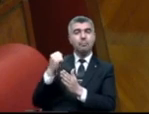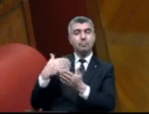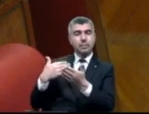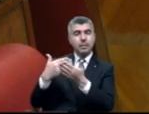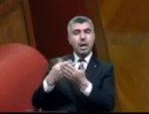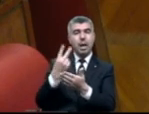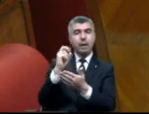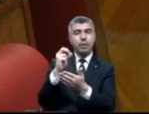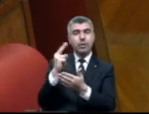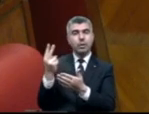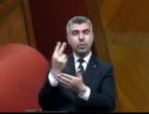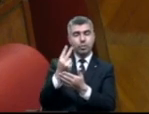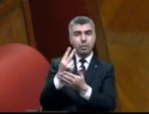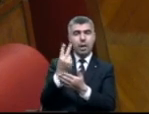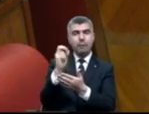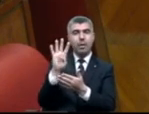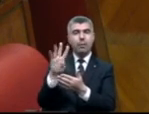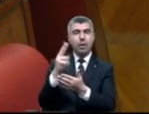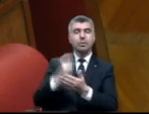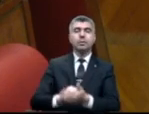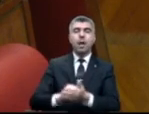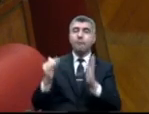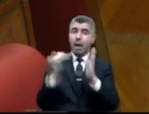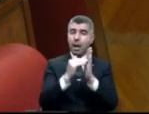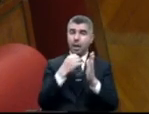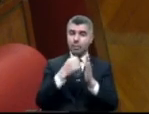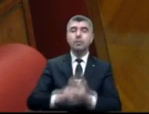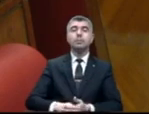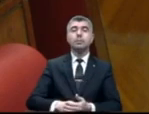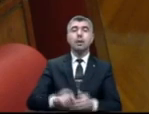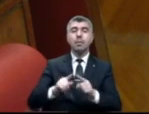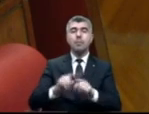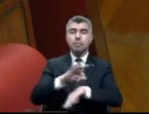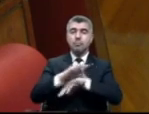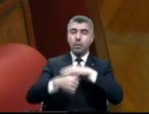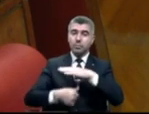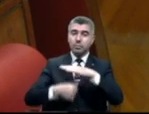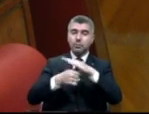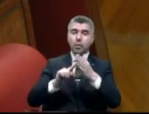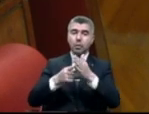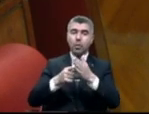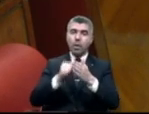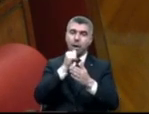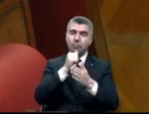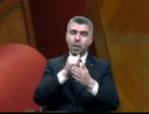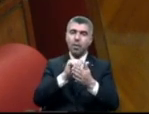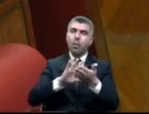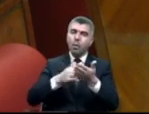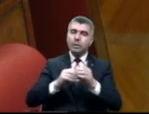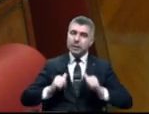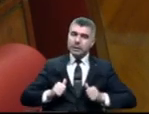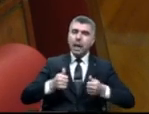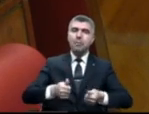بين 2022 و2024. وختاما، هو طبعا المكتب الوطني للكهرباء والماء الصالح للشرب مستمر في تعبئة